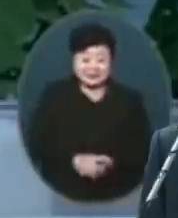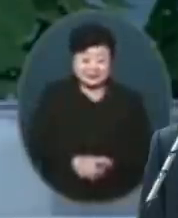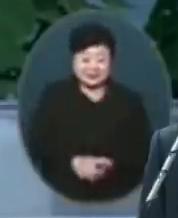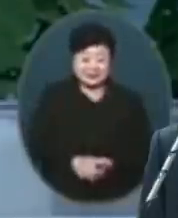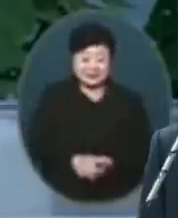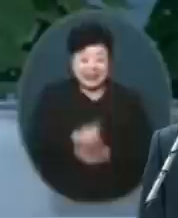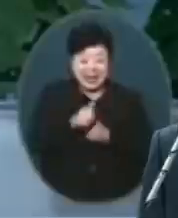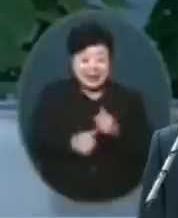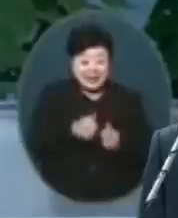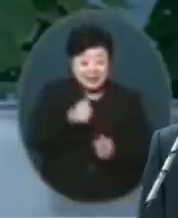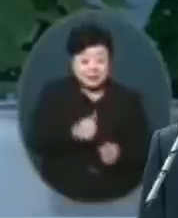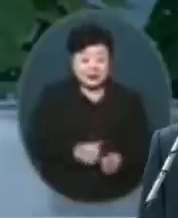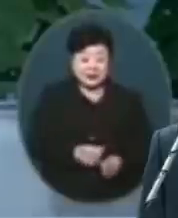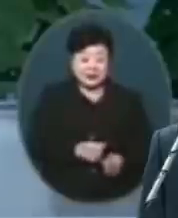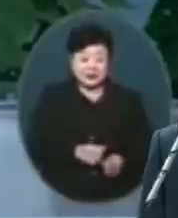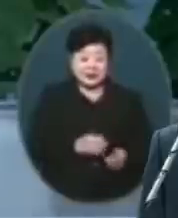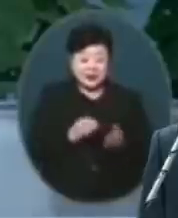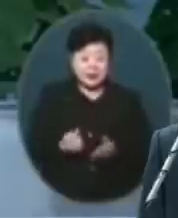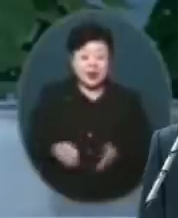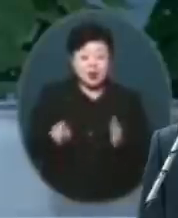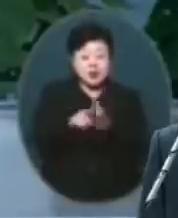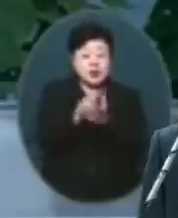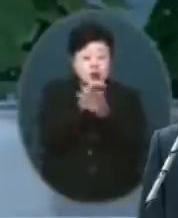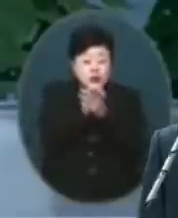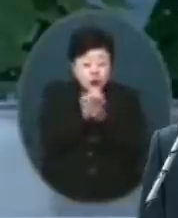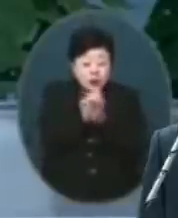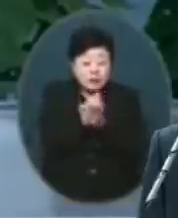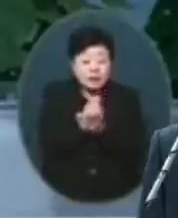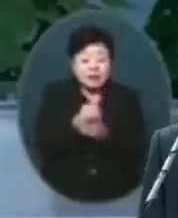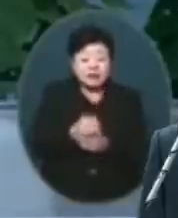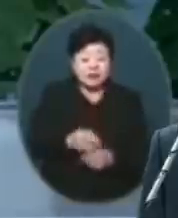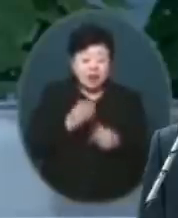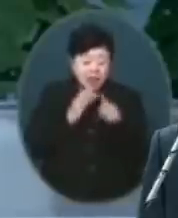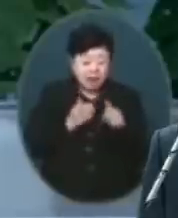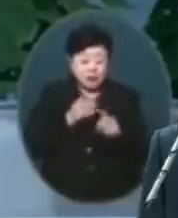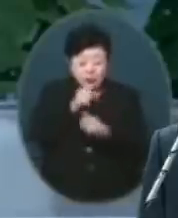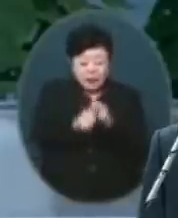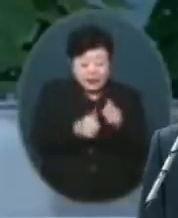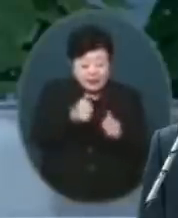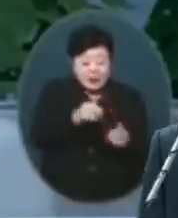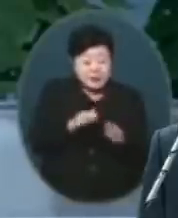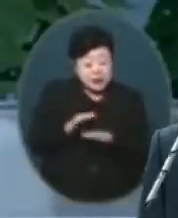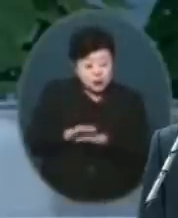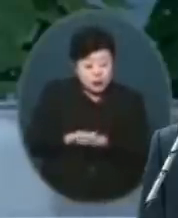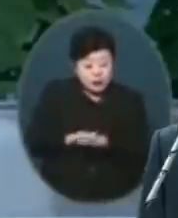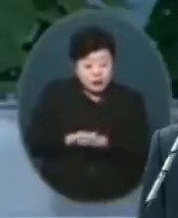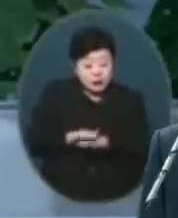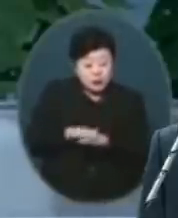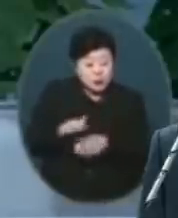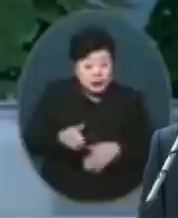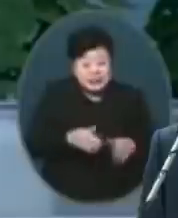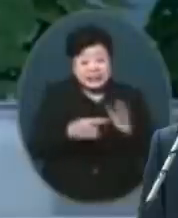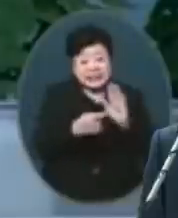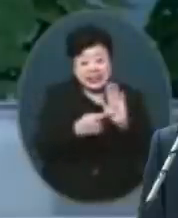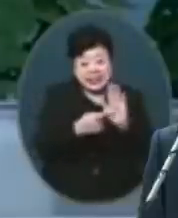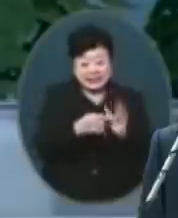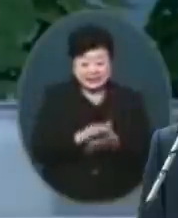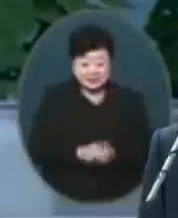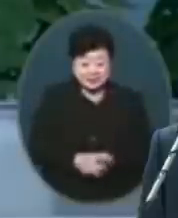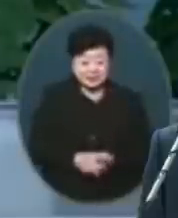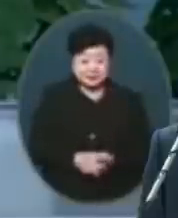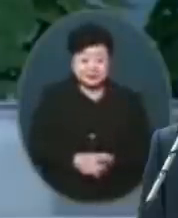그렇게 하나님이 예비할 것을 믿고서 기도하고 간구하면 하나님이 예비한 손길이 나타나는 것입니다.